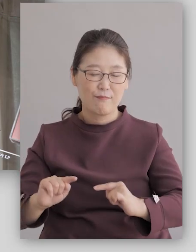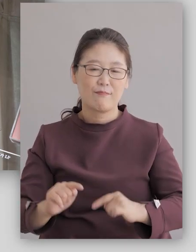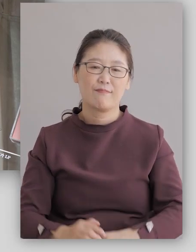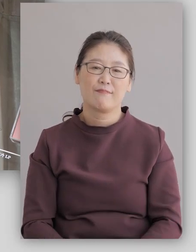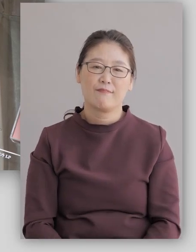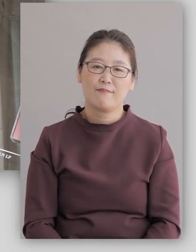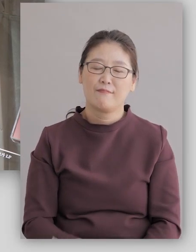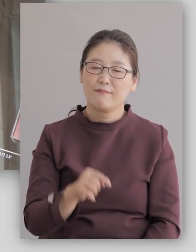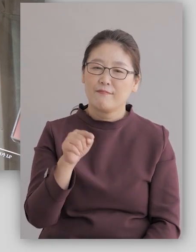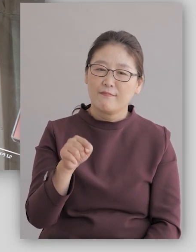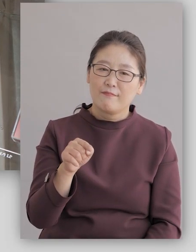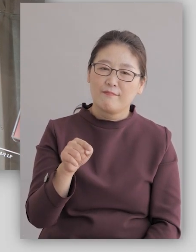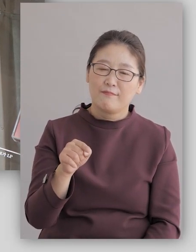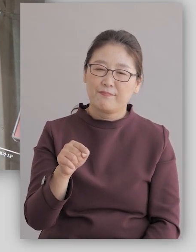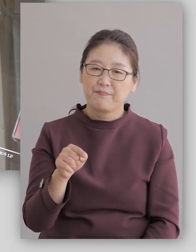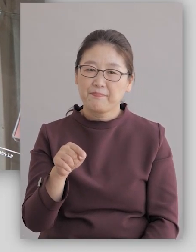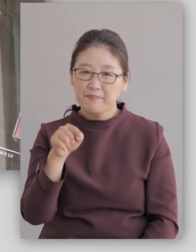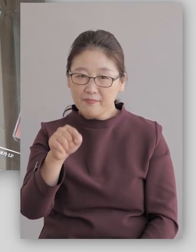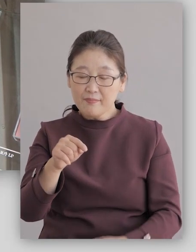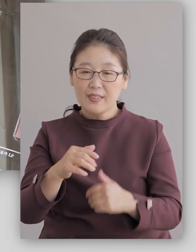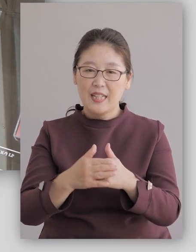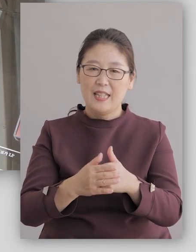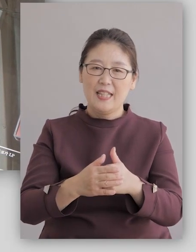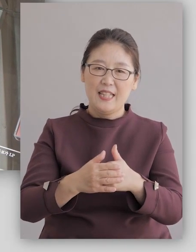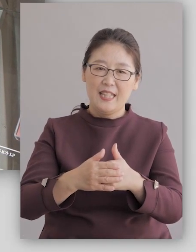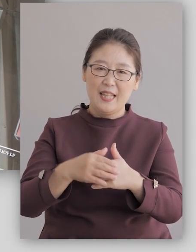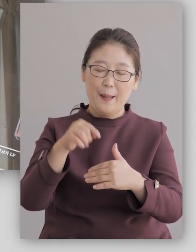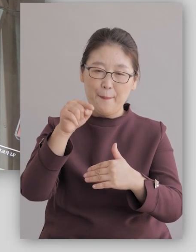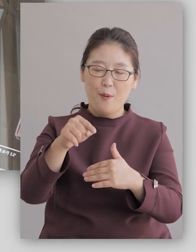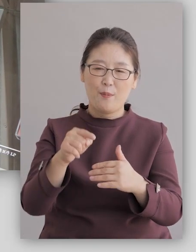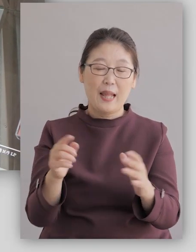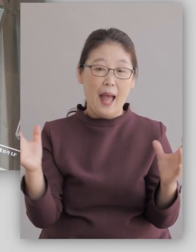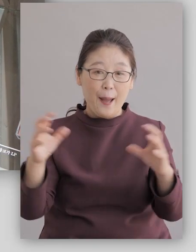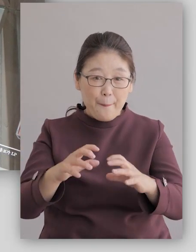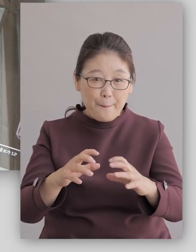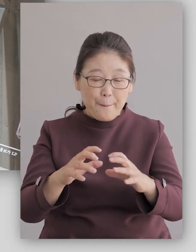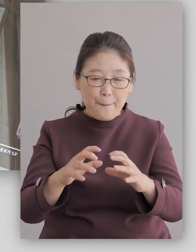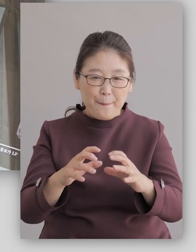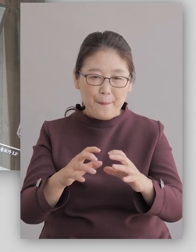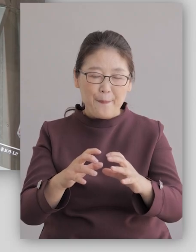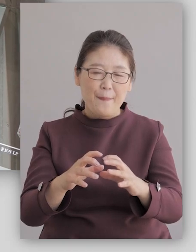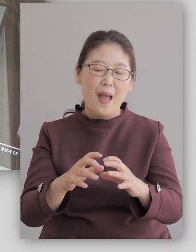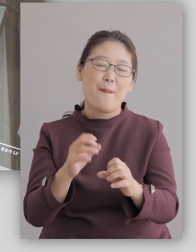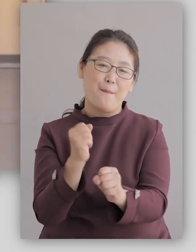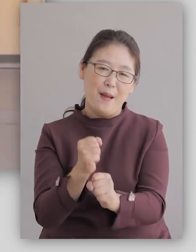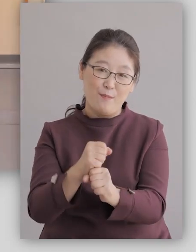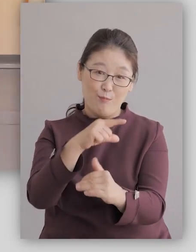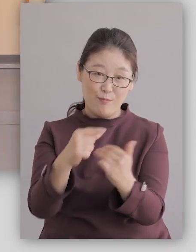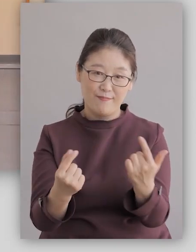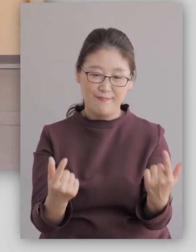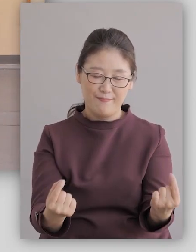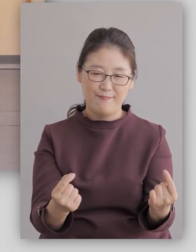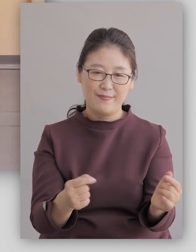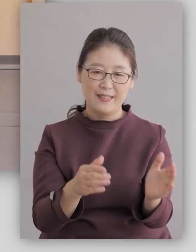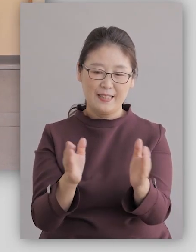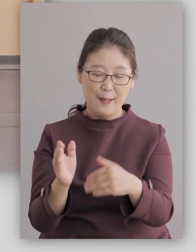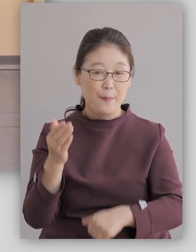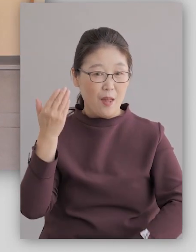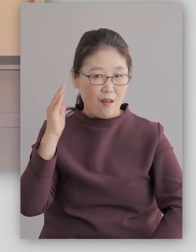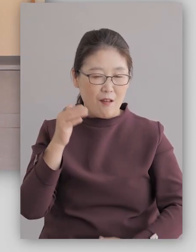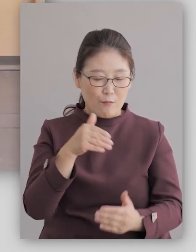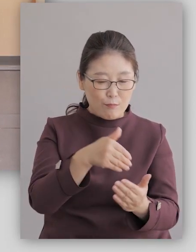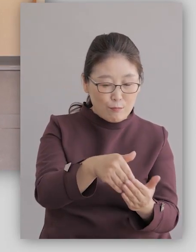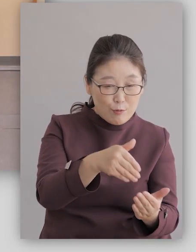때문에 융합협으로 진행된 어떤 프로젝트라는 개념으로 선보이게 되었습니다. 또 우리 현대미술